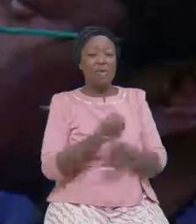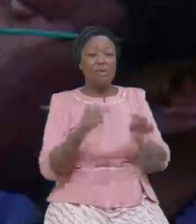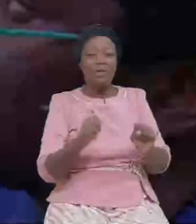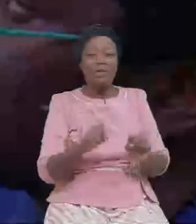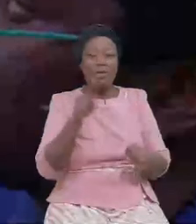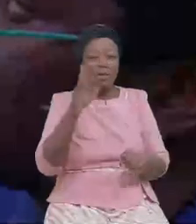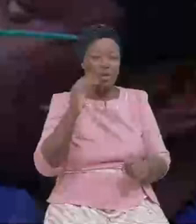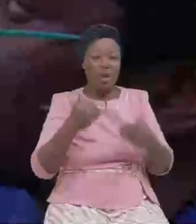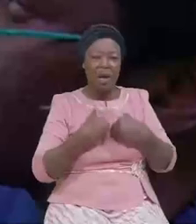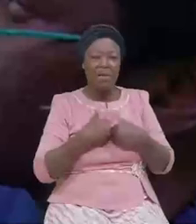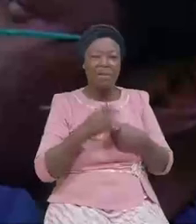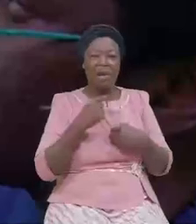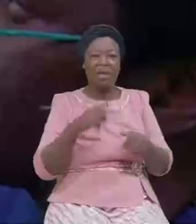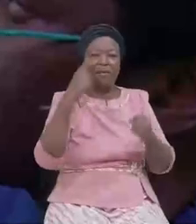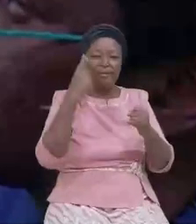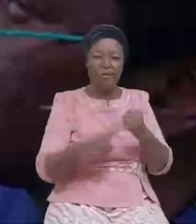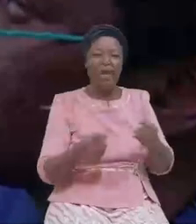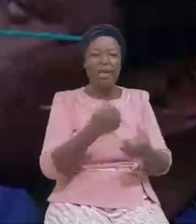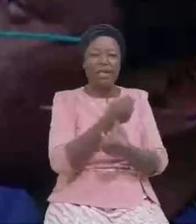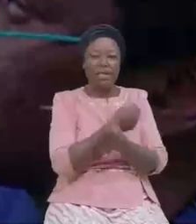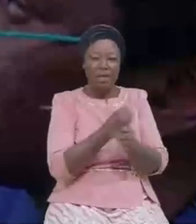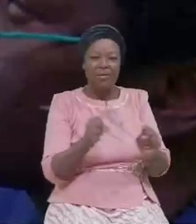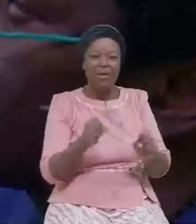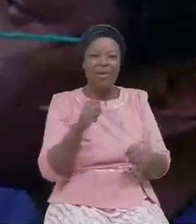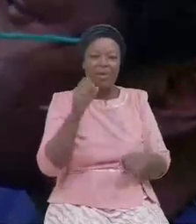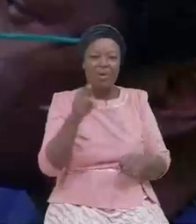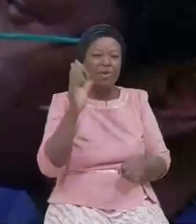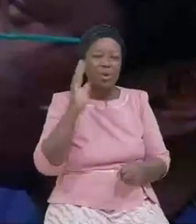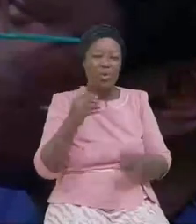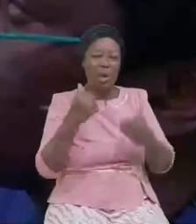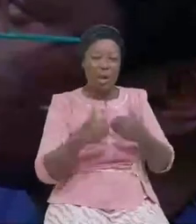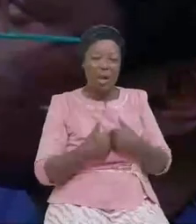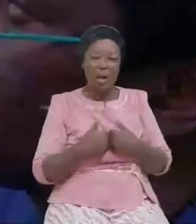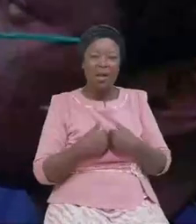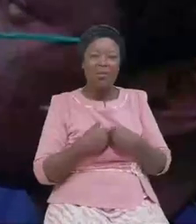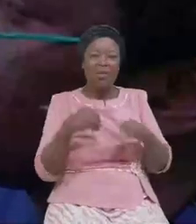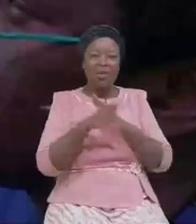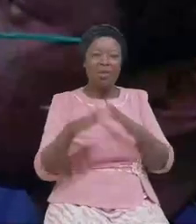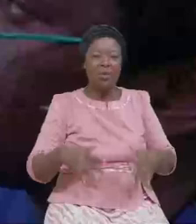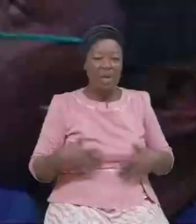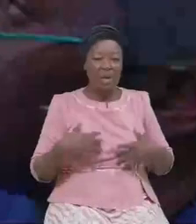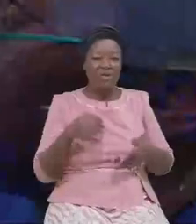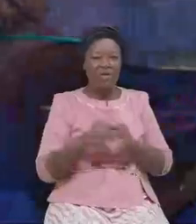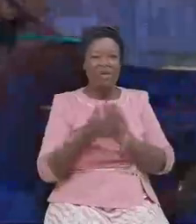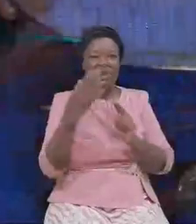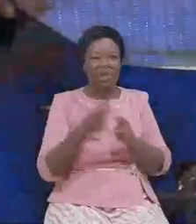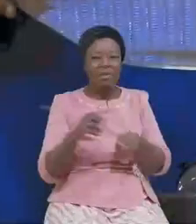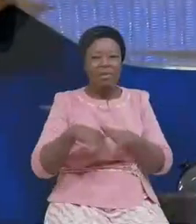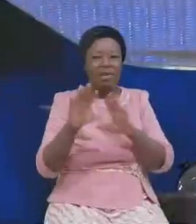le salut final, vous allez posséder dans votre vie, dans votre